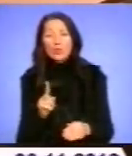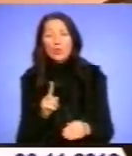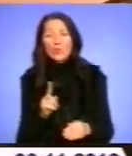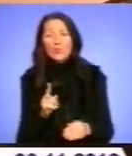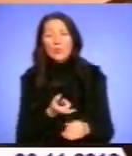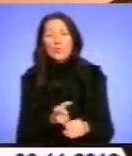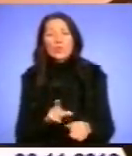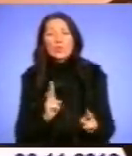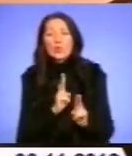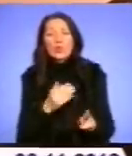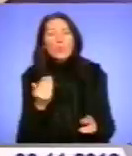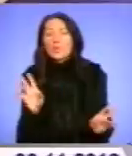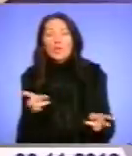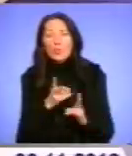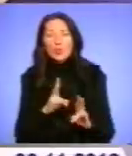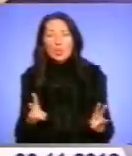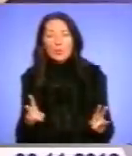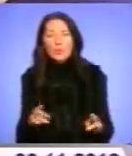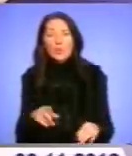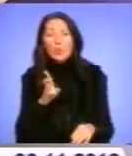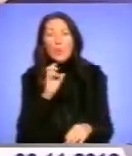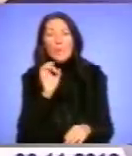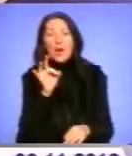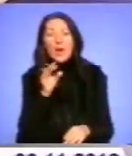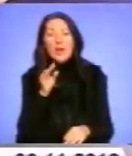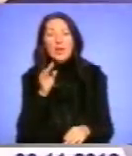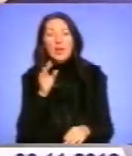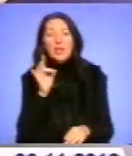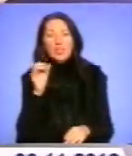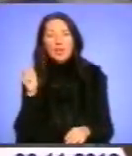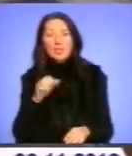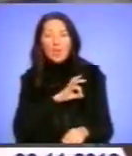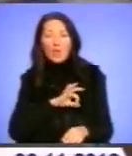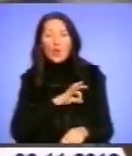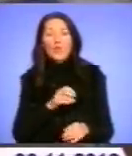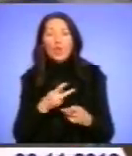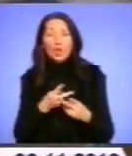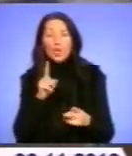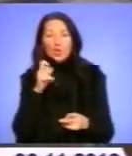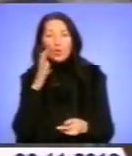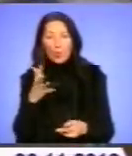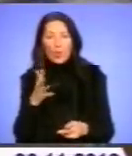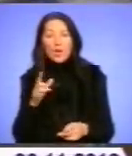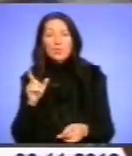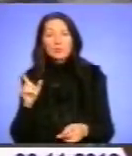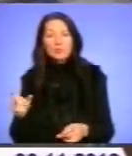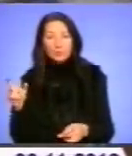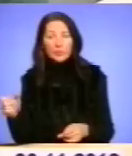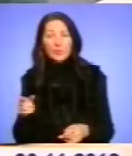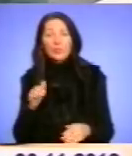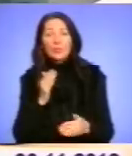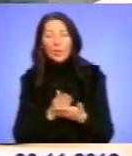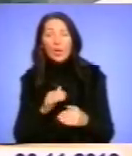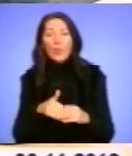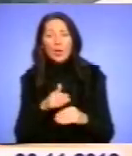більш нікому вони не потрібні. У Бережанській виховній колонії 105 вихованців відбувають покарання за тяжкі,